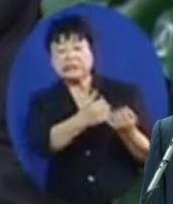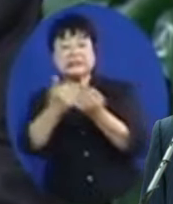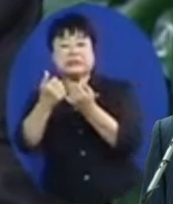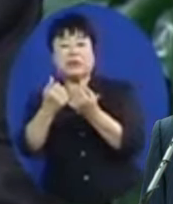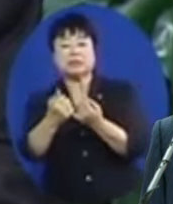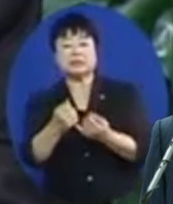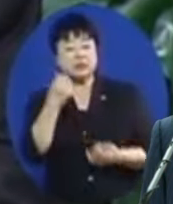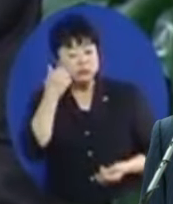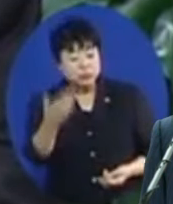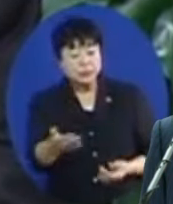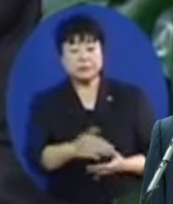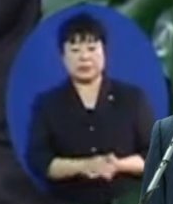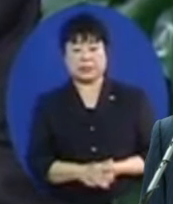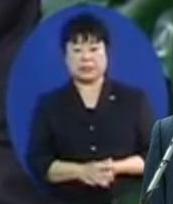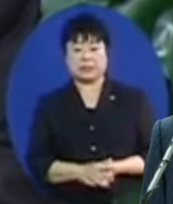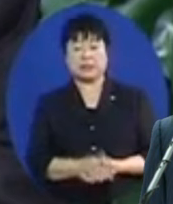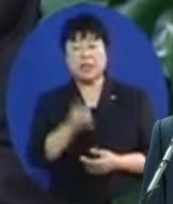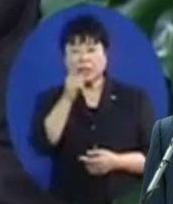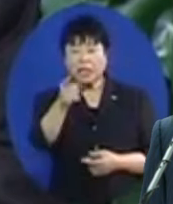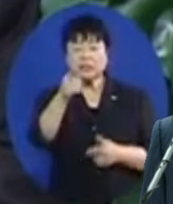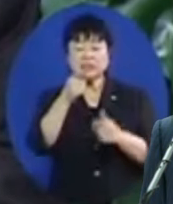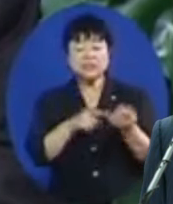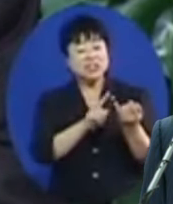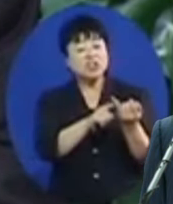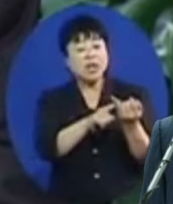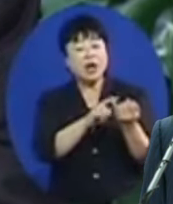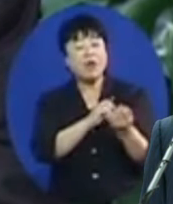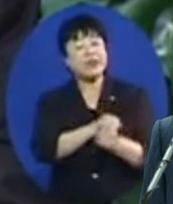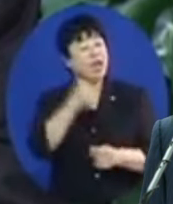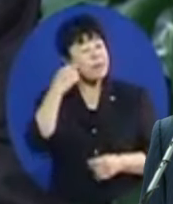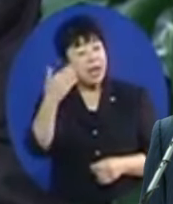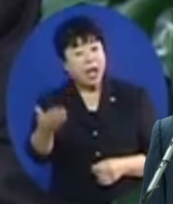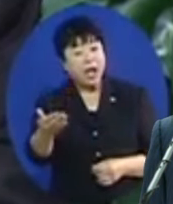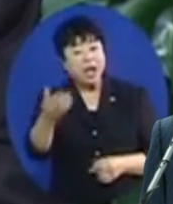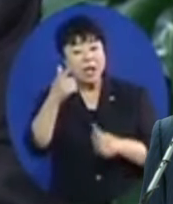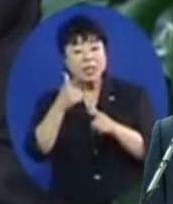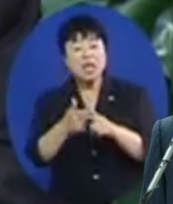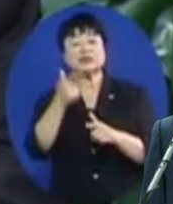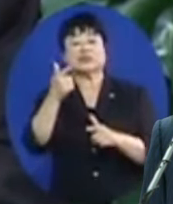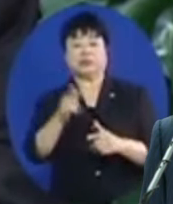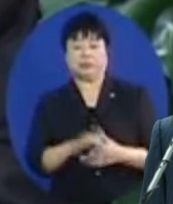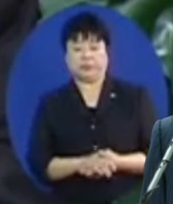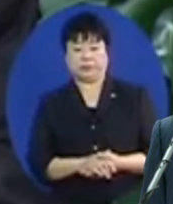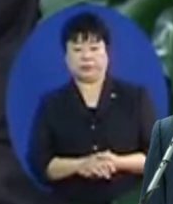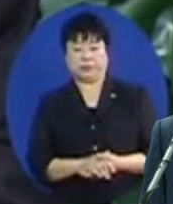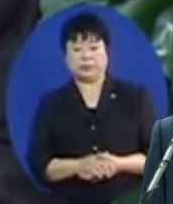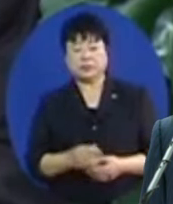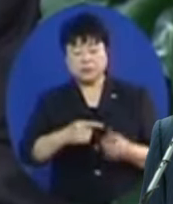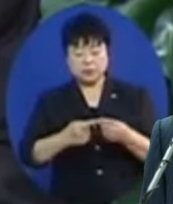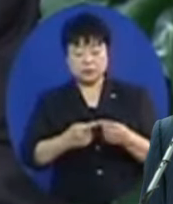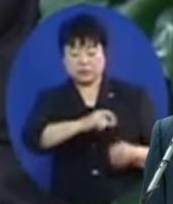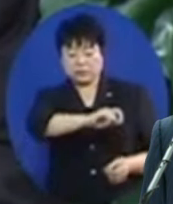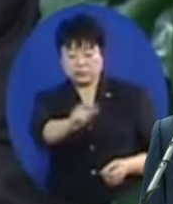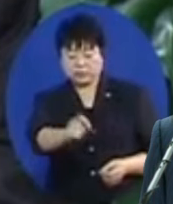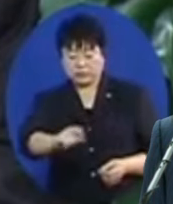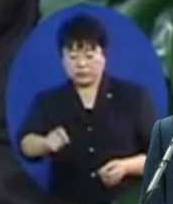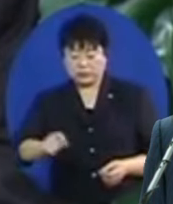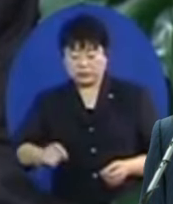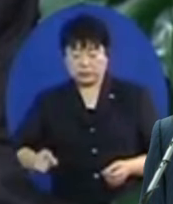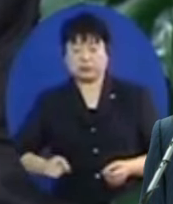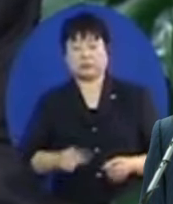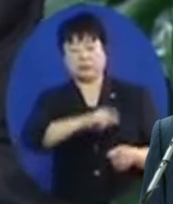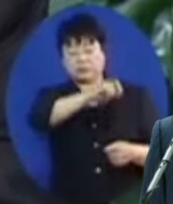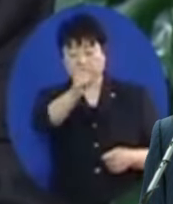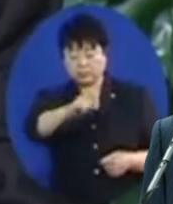질문을 했습니다. 당신은 이 여자를 어떻게 하겠습니까? 예수님은 고개를 숙여서 손가락으로 글을 쓰기 시작했던